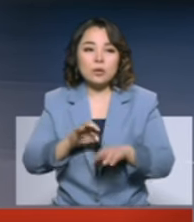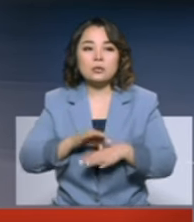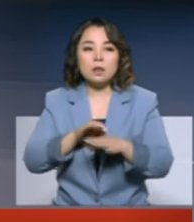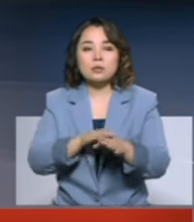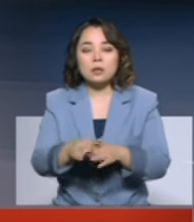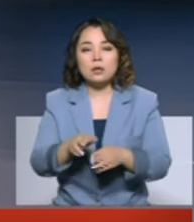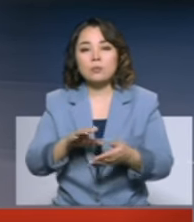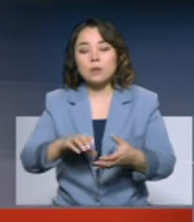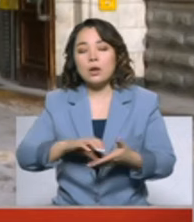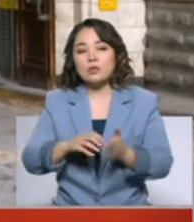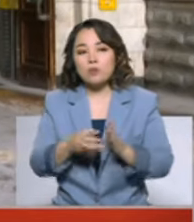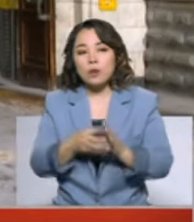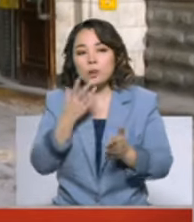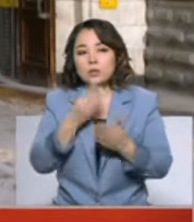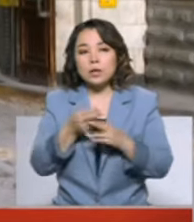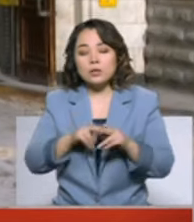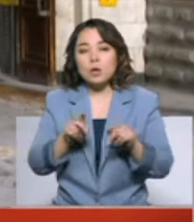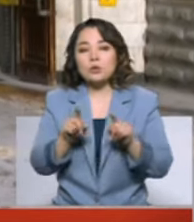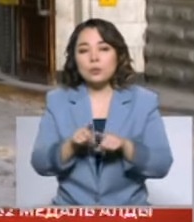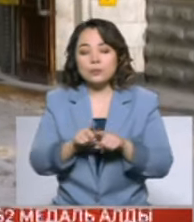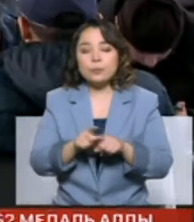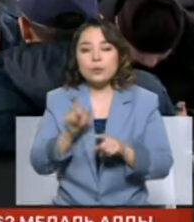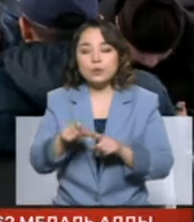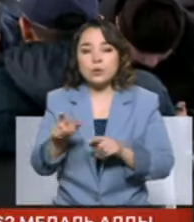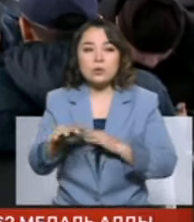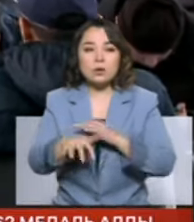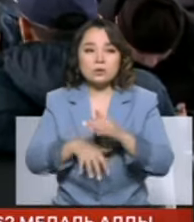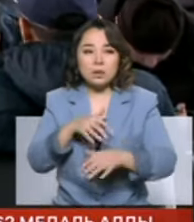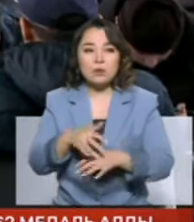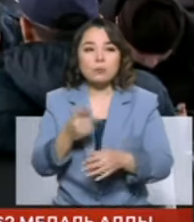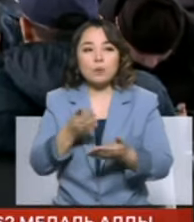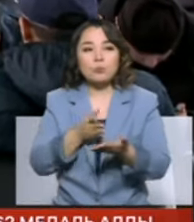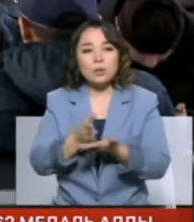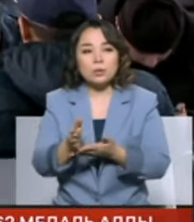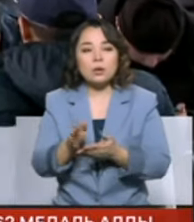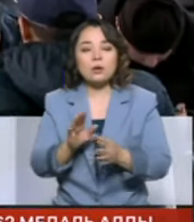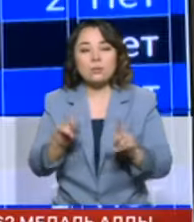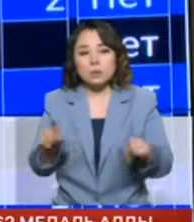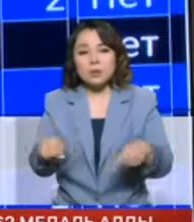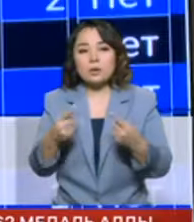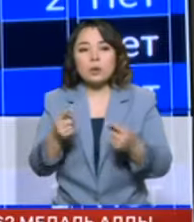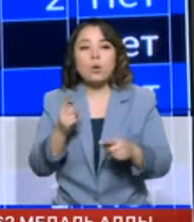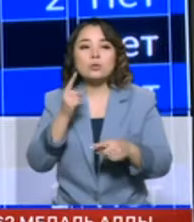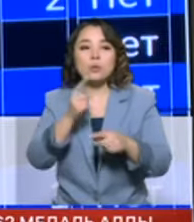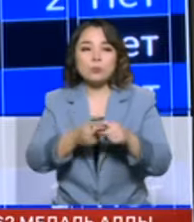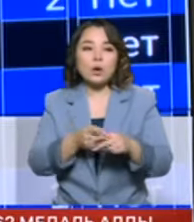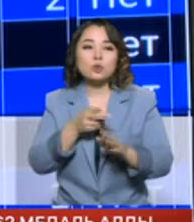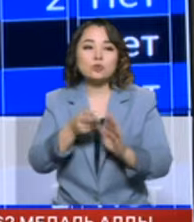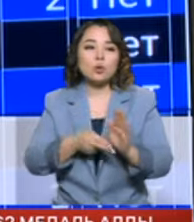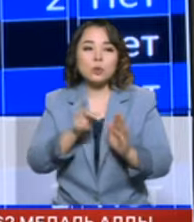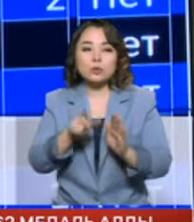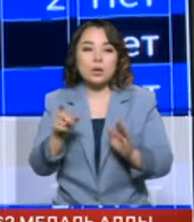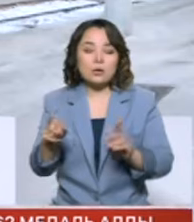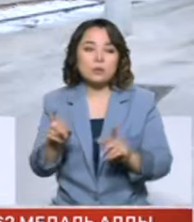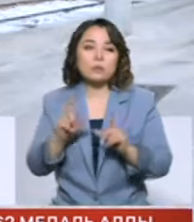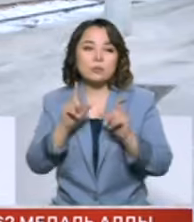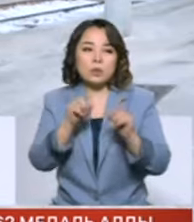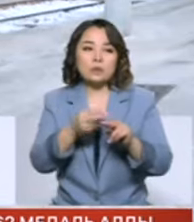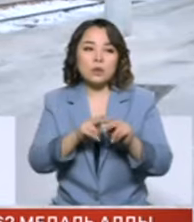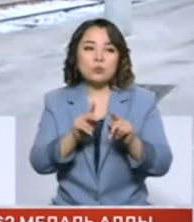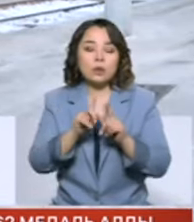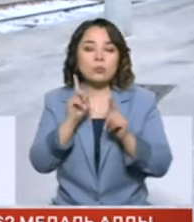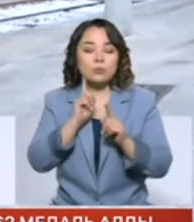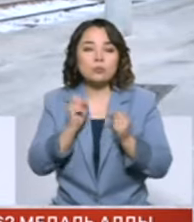жол платформасы жүк және жолаушылар ағынының бір бөлігін қайта бағыттауға, қосымша жолаушылар пойыздарын енгізуге мүмкіндік береді.